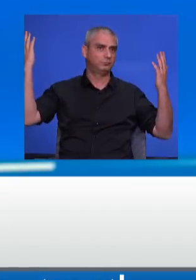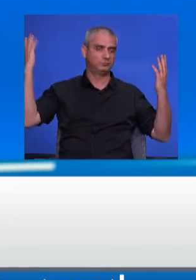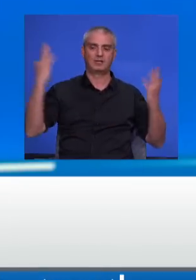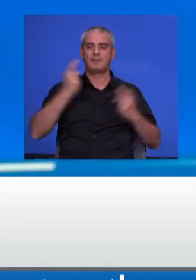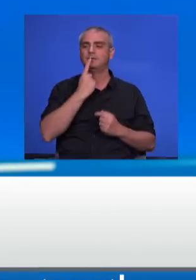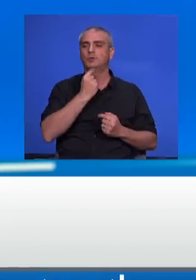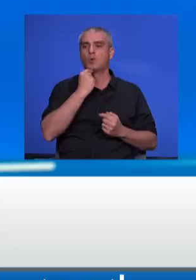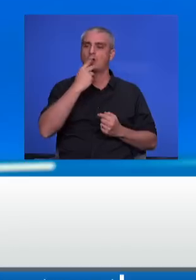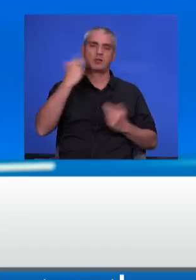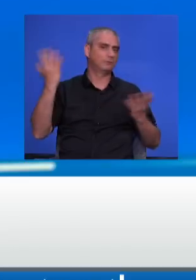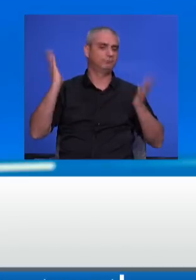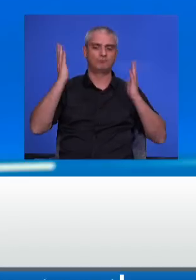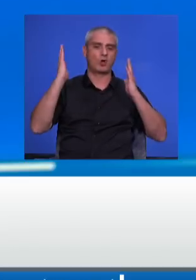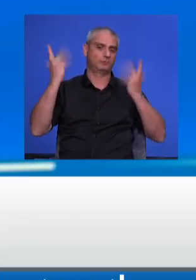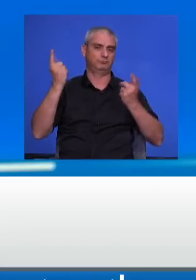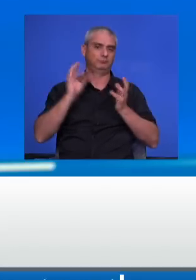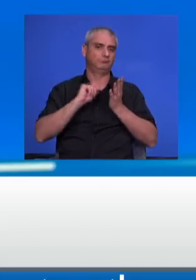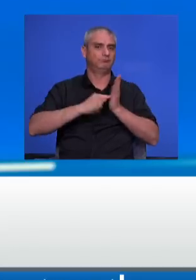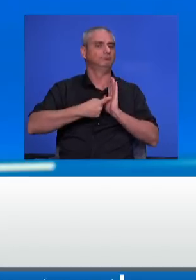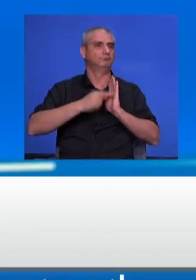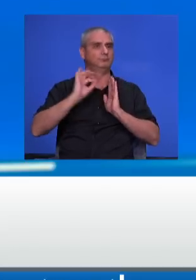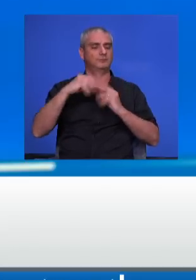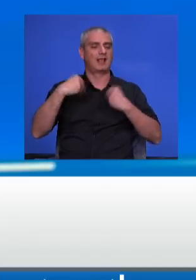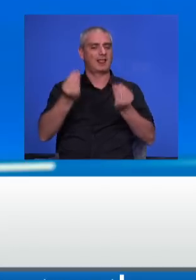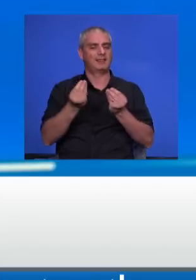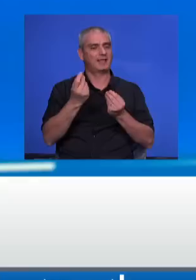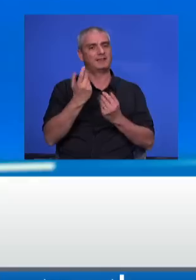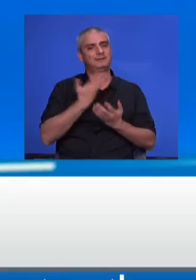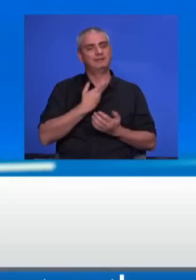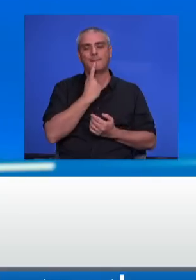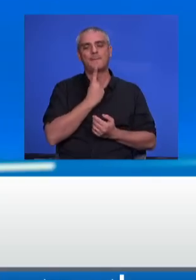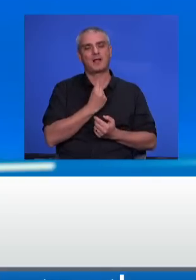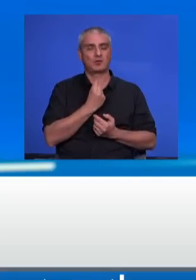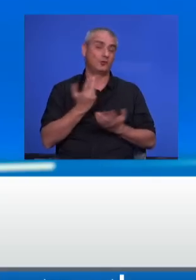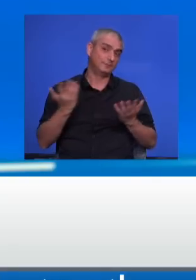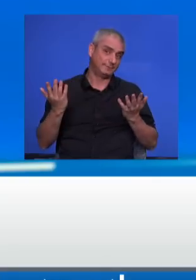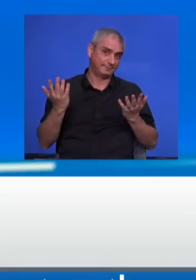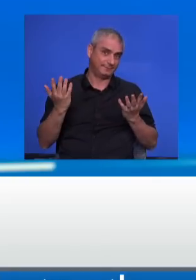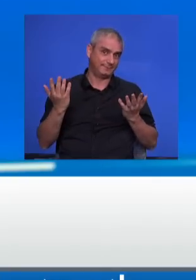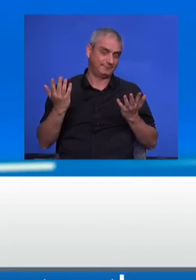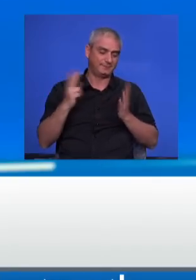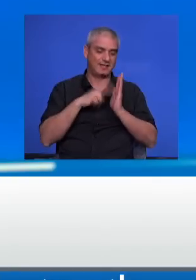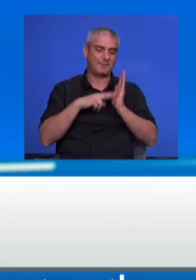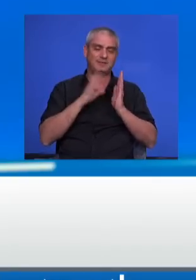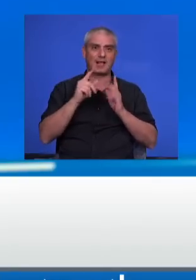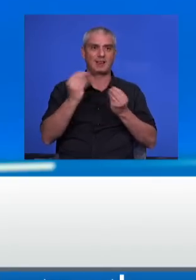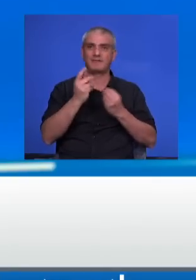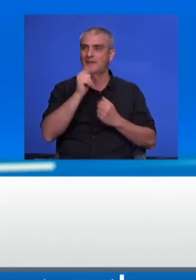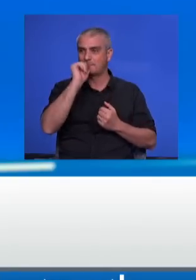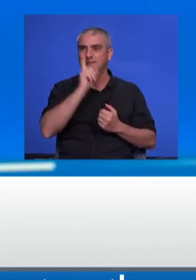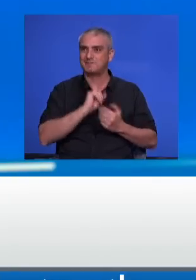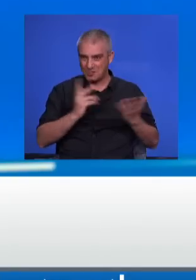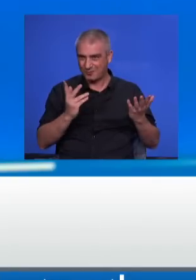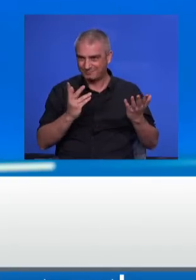סוכריות פופוליסטיות מאוד שנועדו לתת קצת טעם מתוק, אפרופו המס על הממותקים,